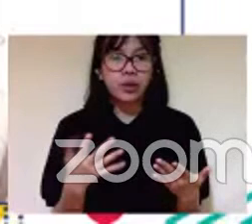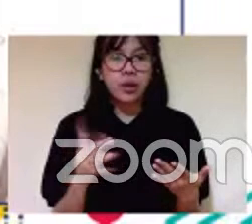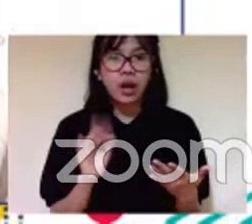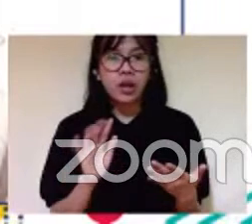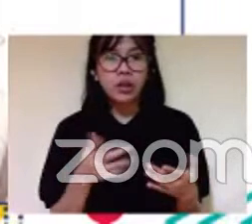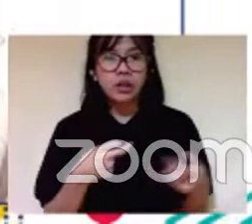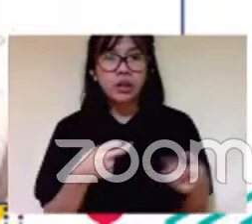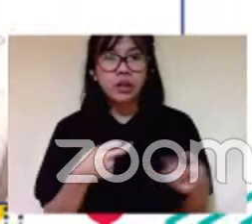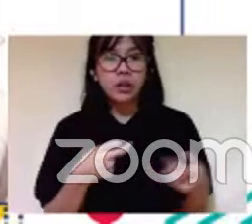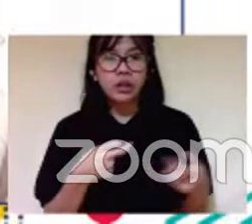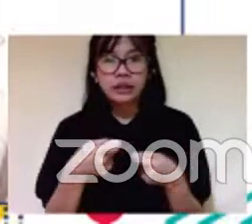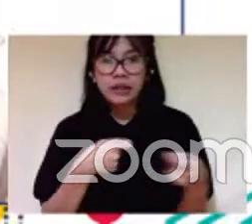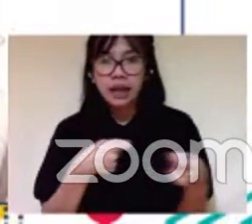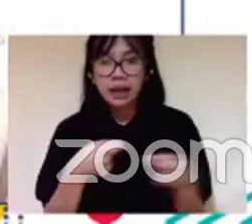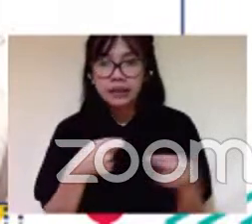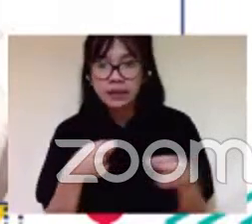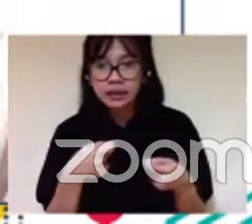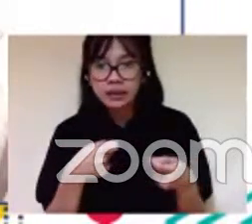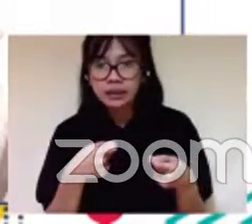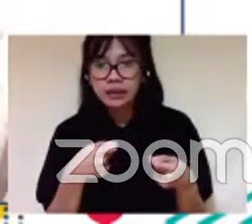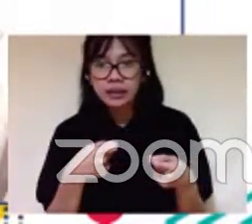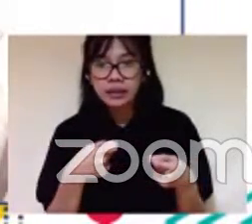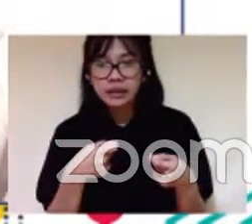transaksi ya